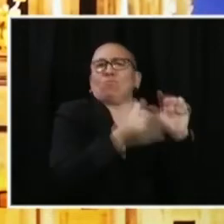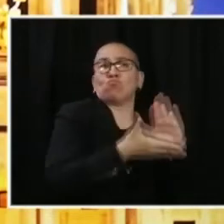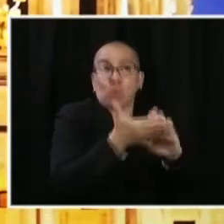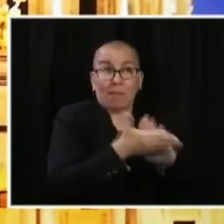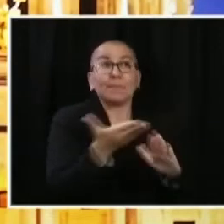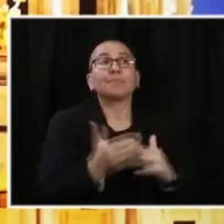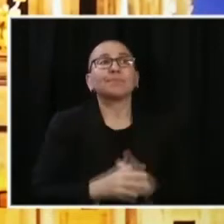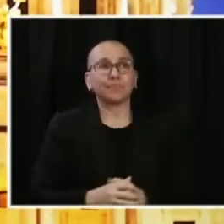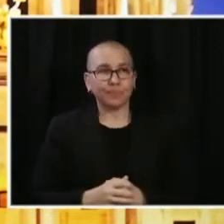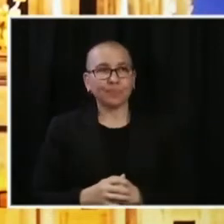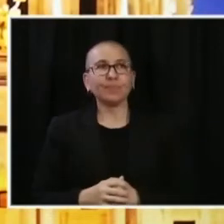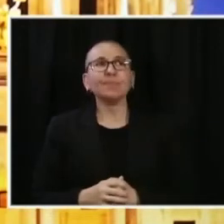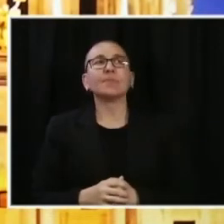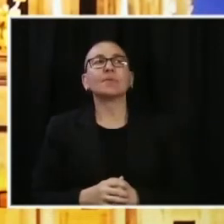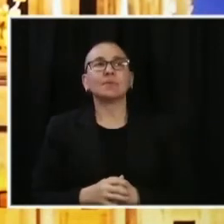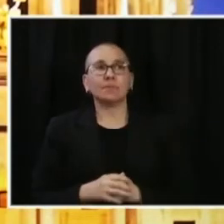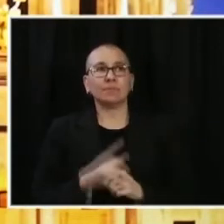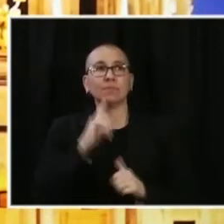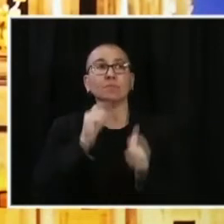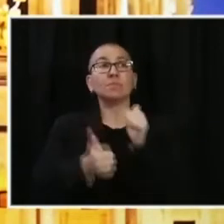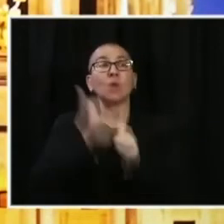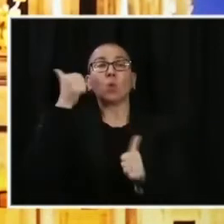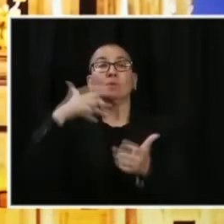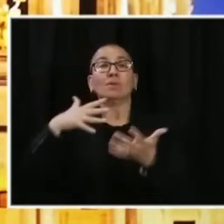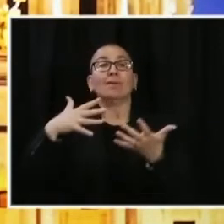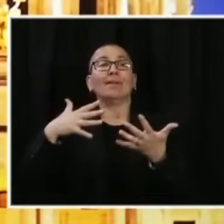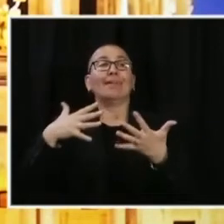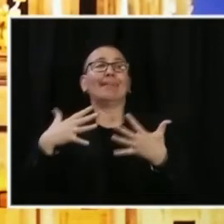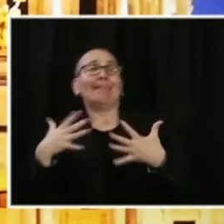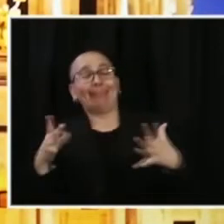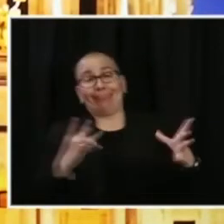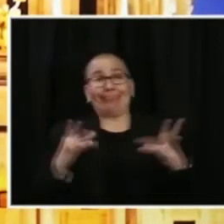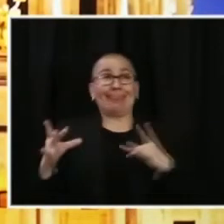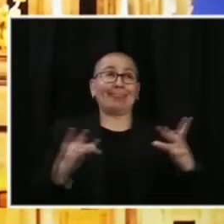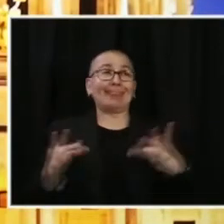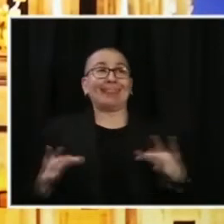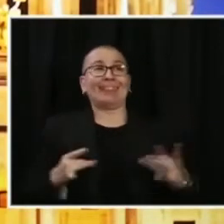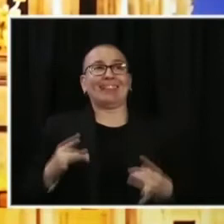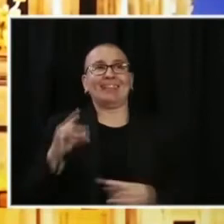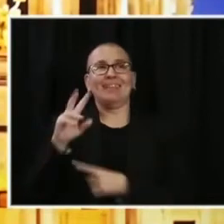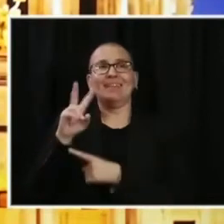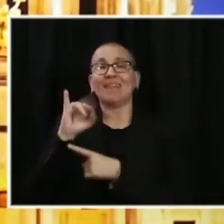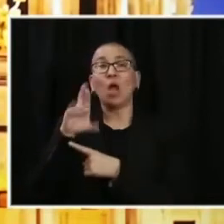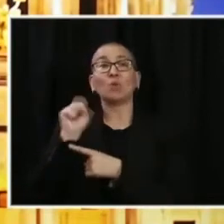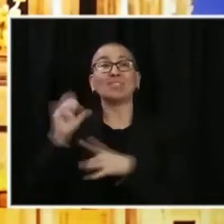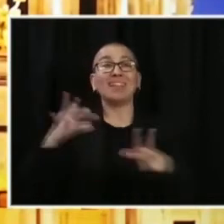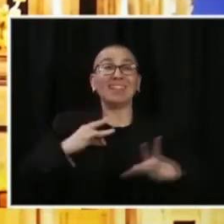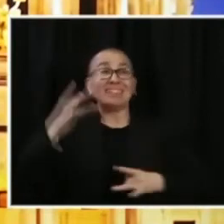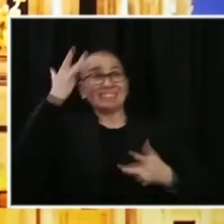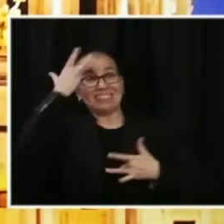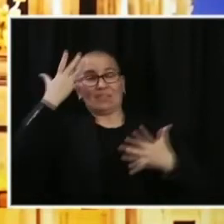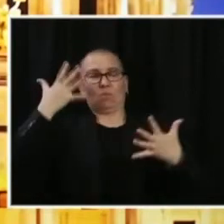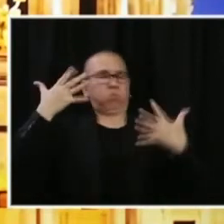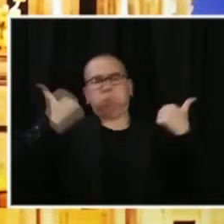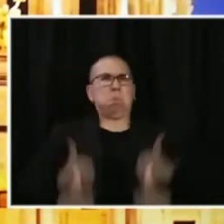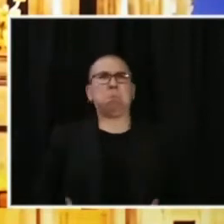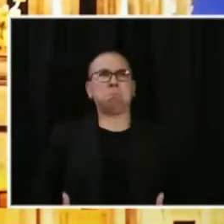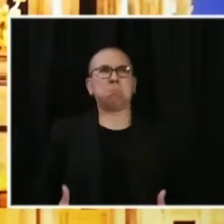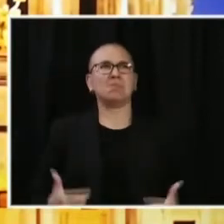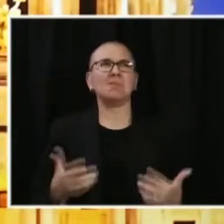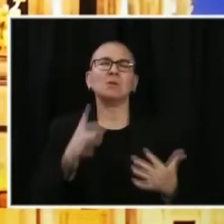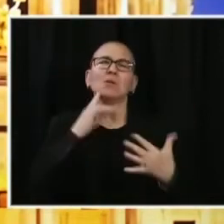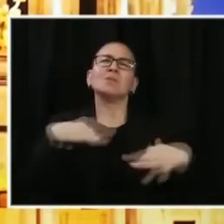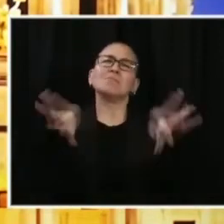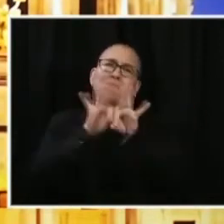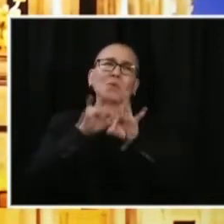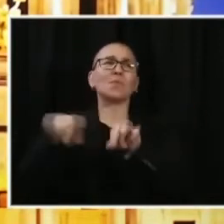sinh là một trò chơi là một kỹ nhạc sinh trong này là họ chơi hậu lực thế vì nên là của thế thì họ sẽ là sẽ kêu là ổn định luôn gì thế là một hạt khi đó